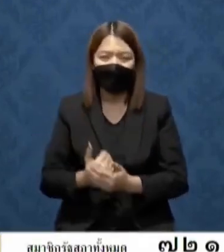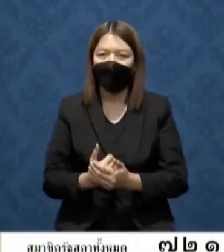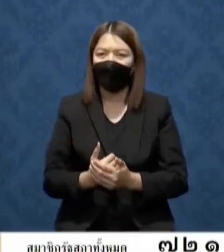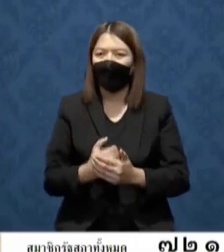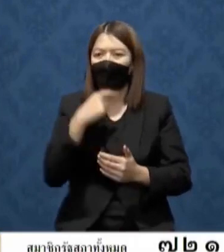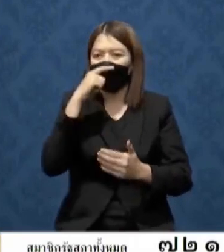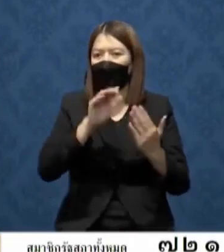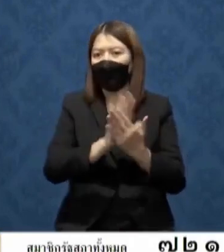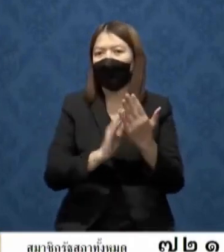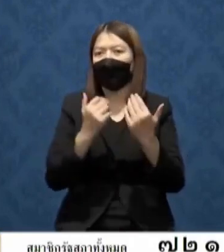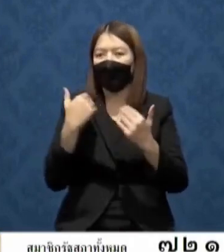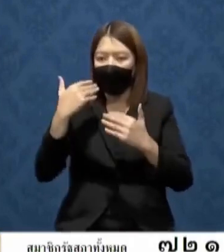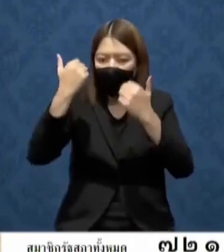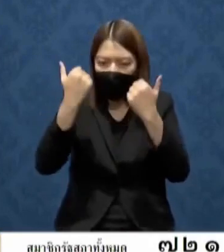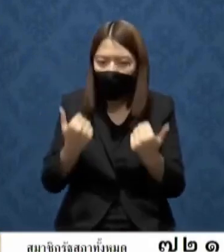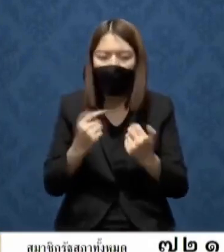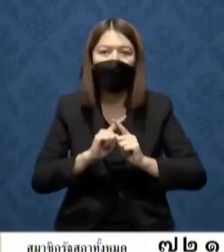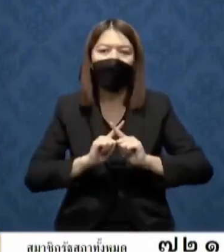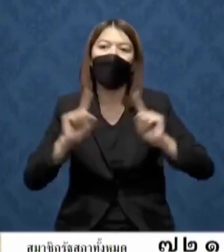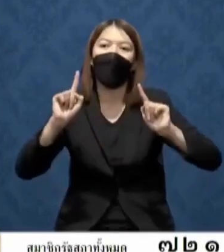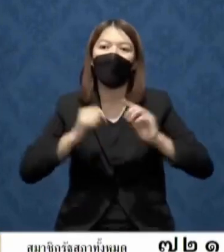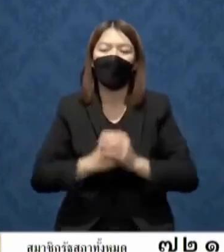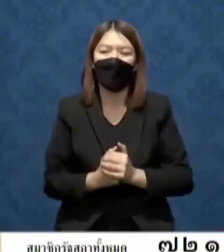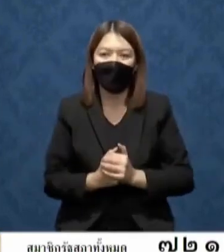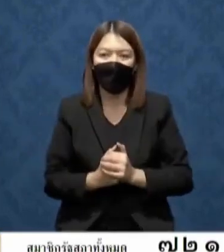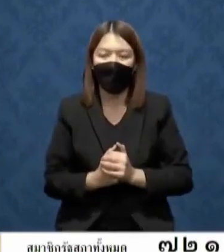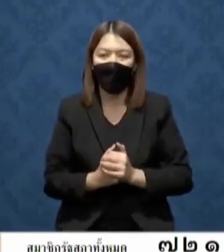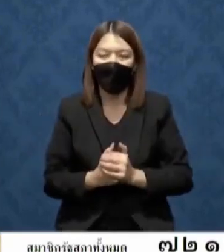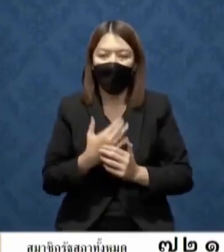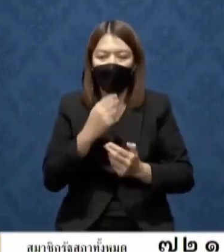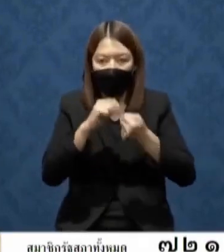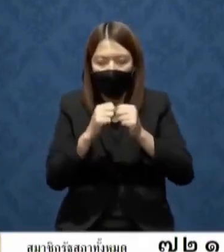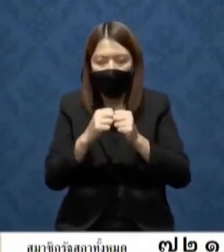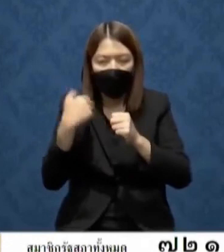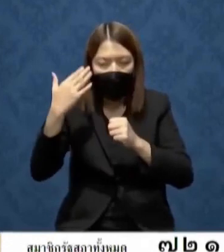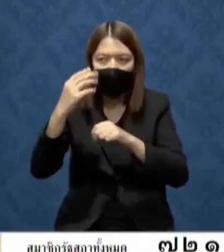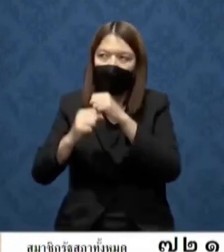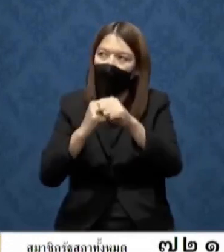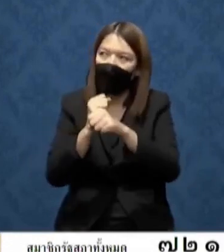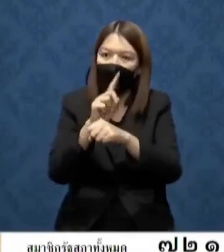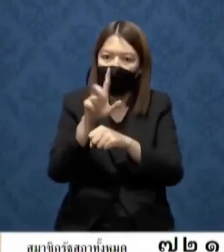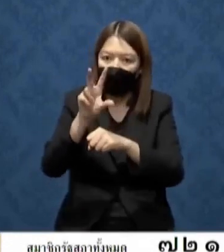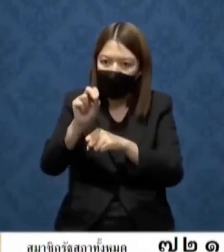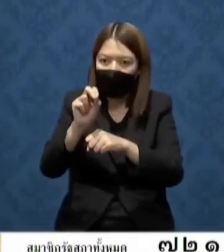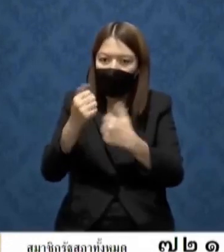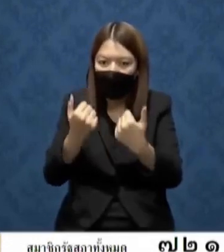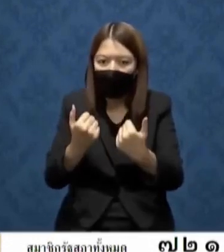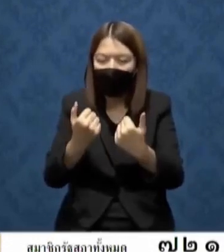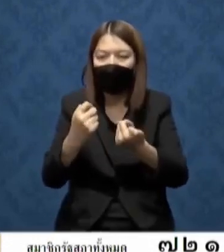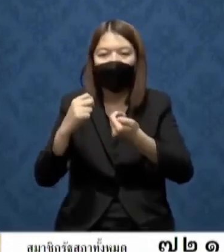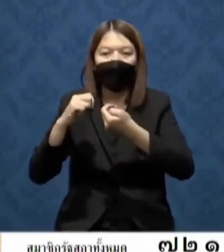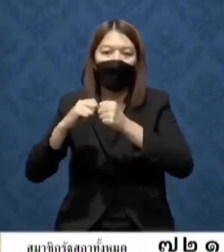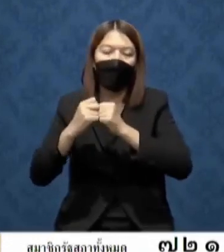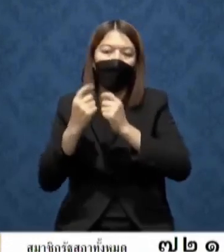กันกับตอนนี้มากไม ความทาไทรทเรากากมาเจอจากนี้ไม่ใช่สเวลอยู่30 ปีทผ่านมาเพราฉนั้นี้คคำถาม